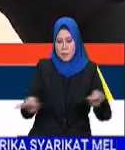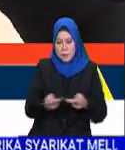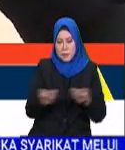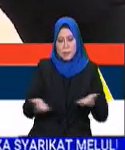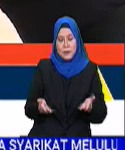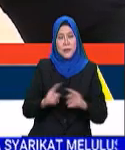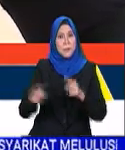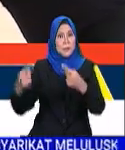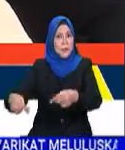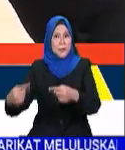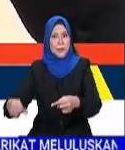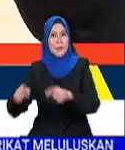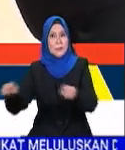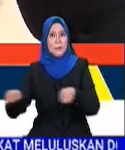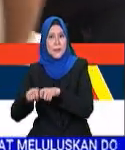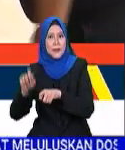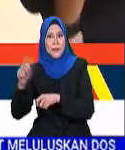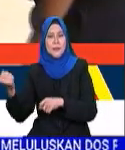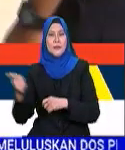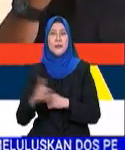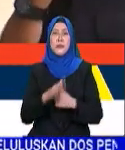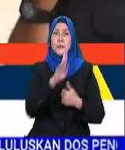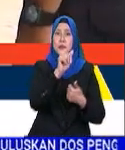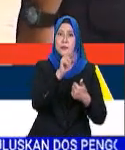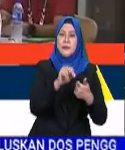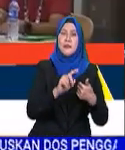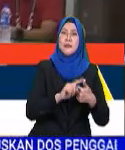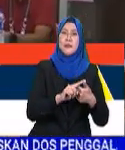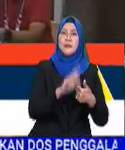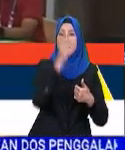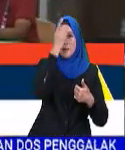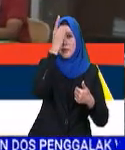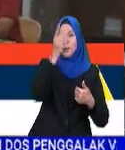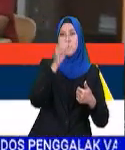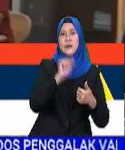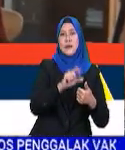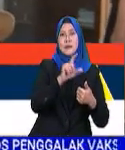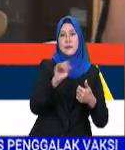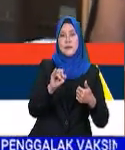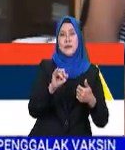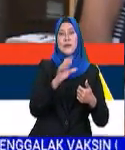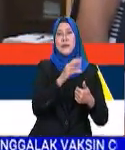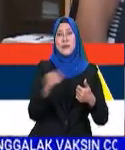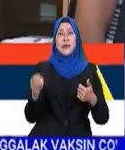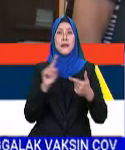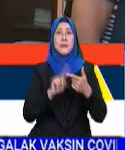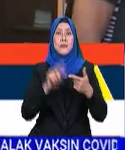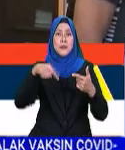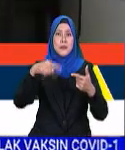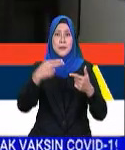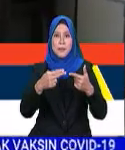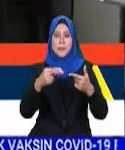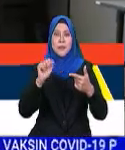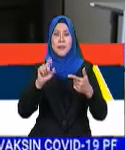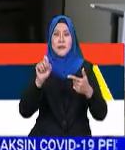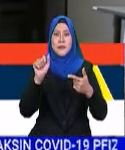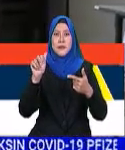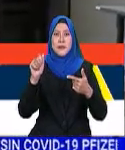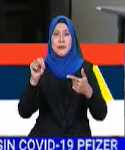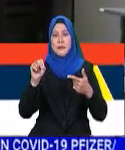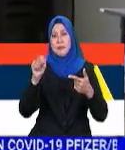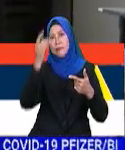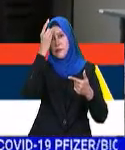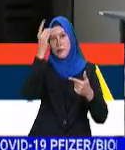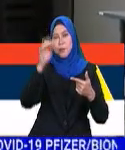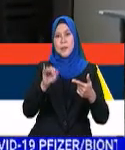lain. Mereka adalah calon BN Dun Sungai Udang, Datuk Seri Muhammad Ali Muhammad dan calon PH Dun Asahan, Datuk Seri